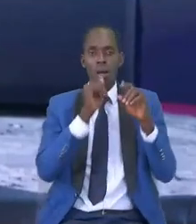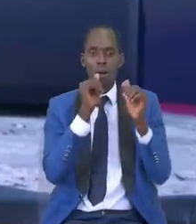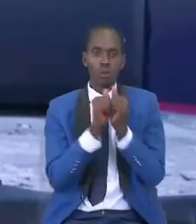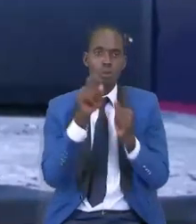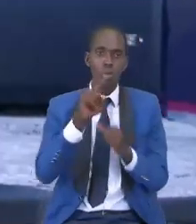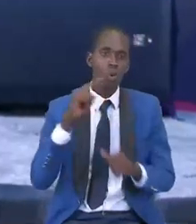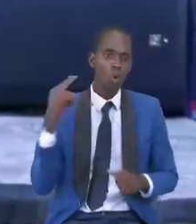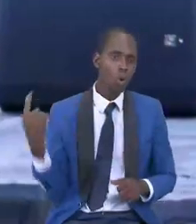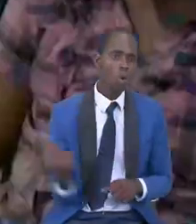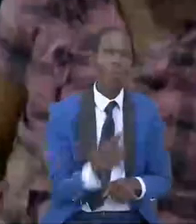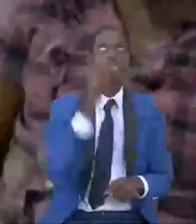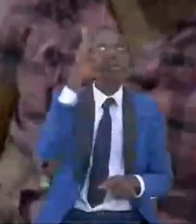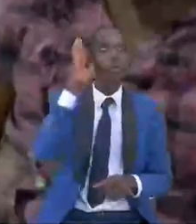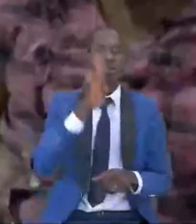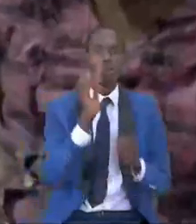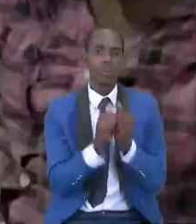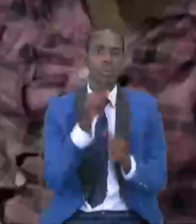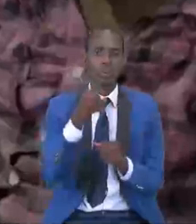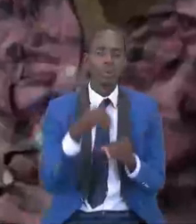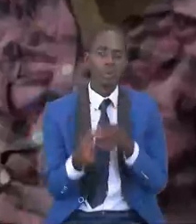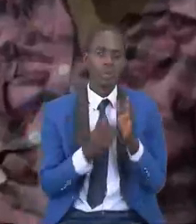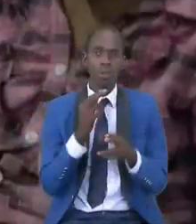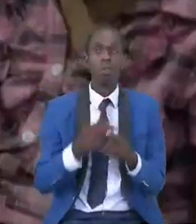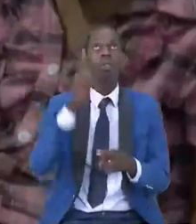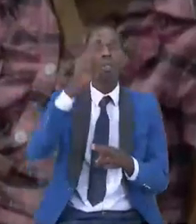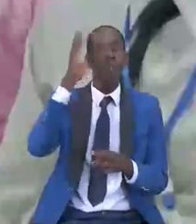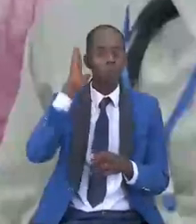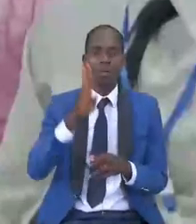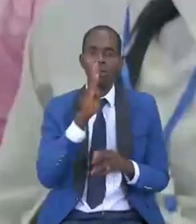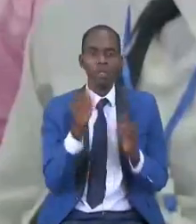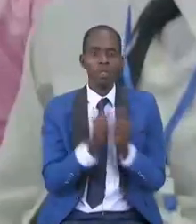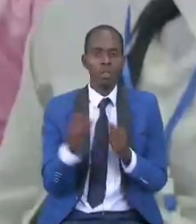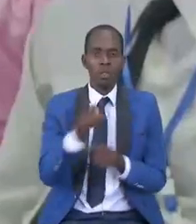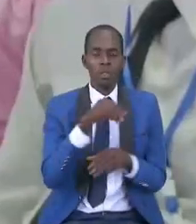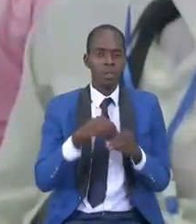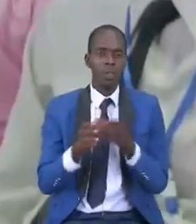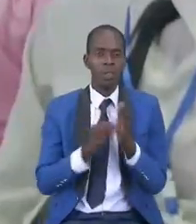voici, je suis avec vous tous les jours. Il sera avec toi. J'ai dit, il sera avec toi.